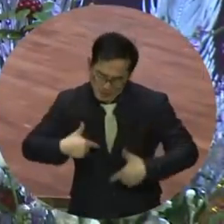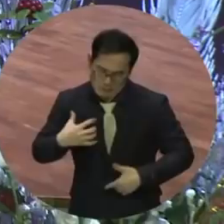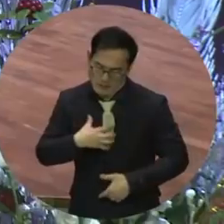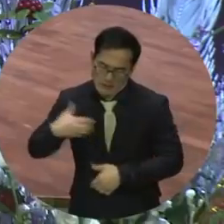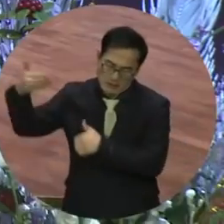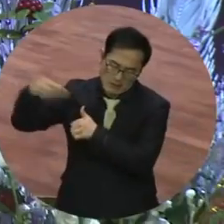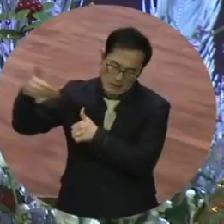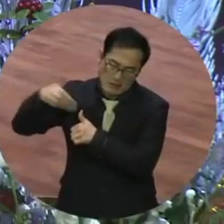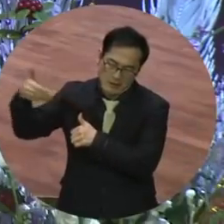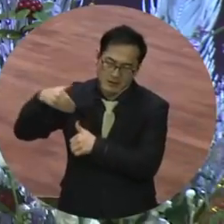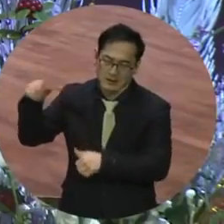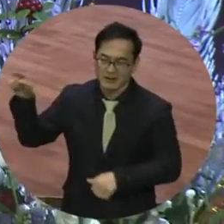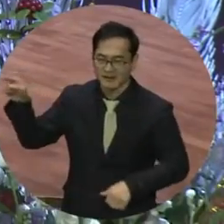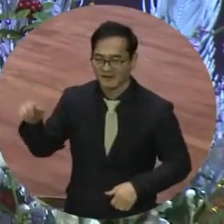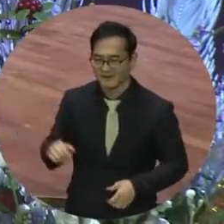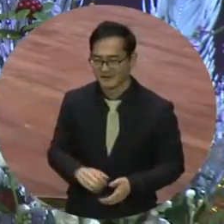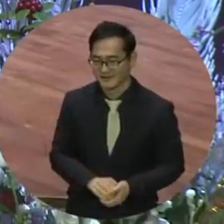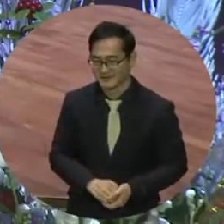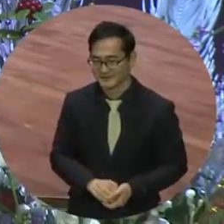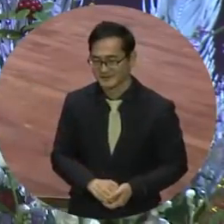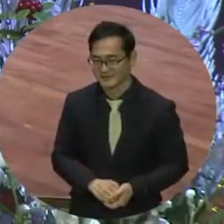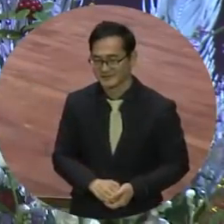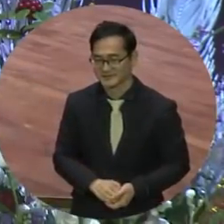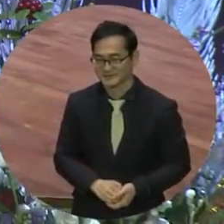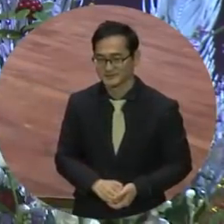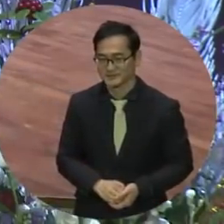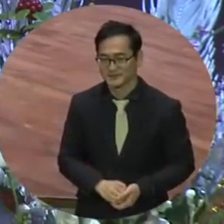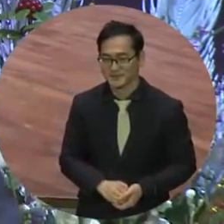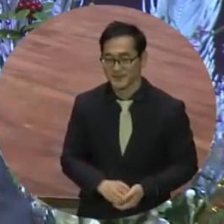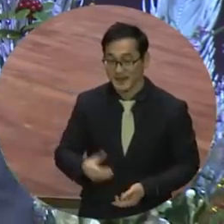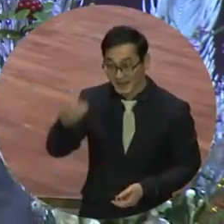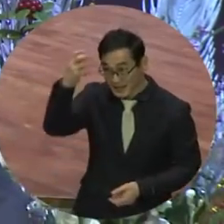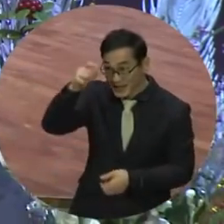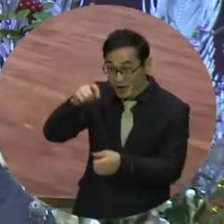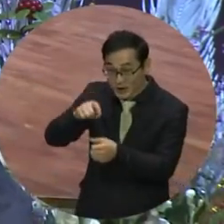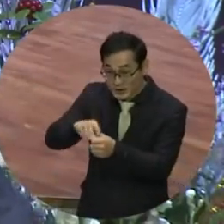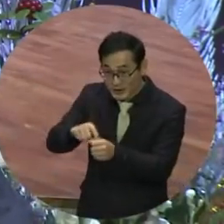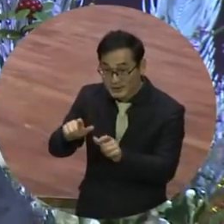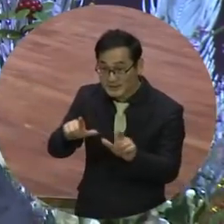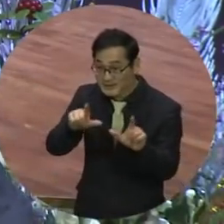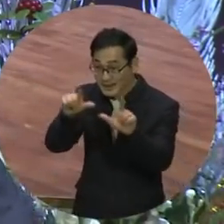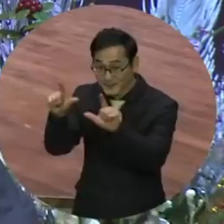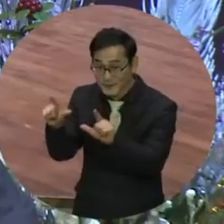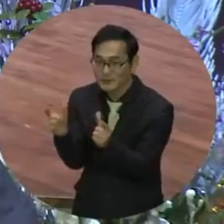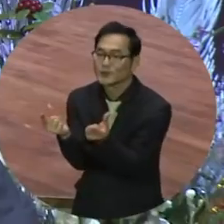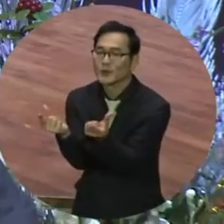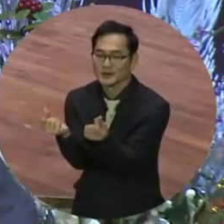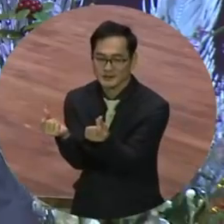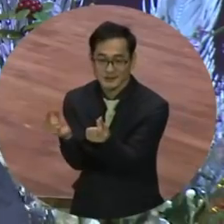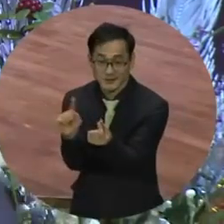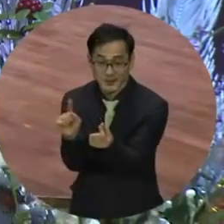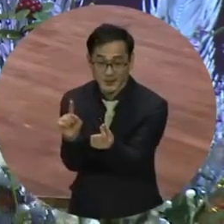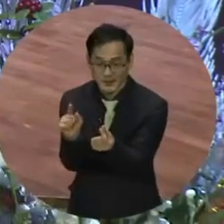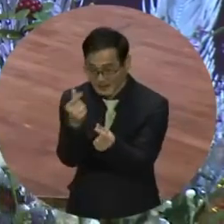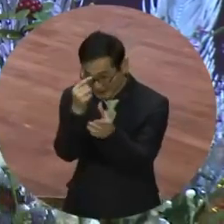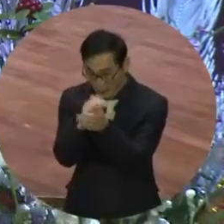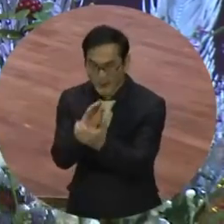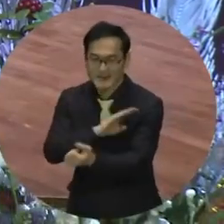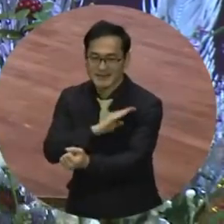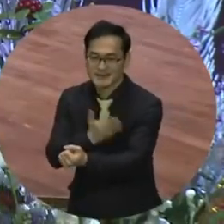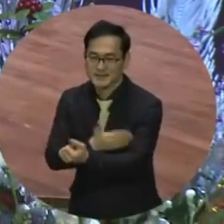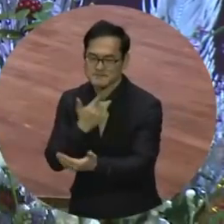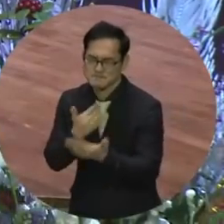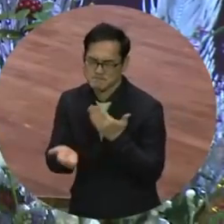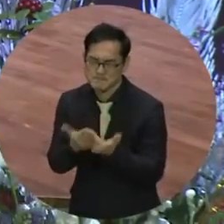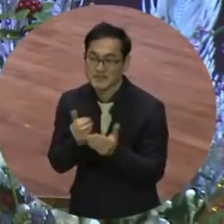영적인 삶이 그래요. 여러분이요 기도의 능력을 체험한 사람은 어떤 풍파가